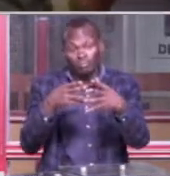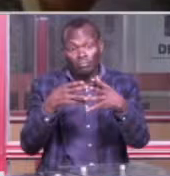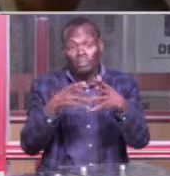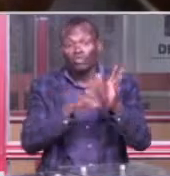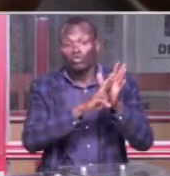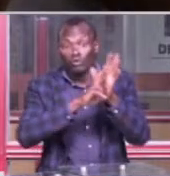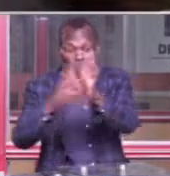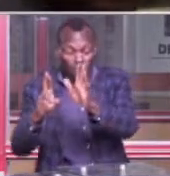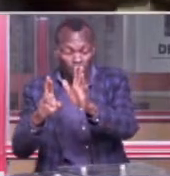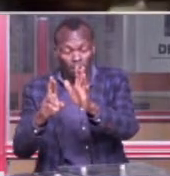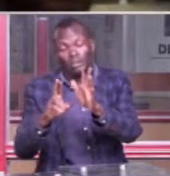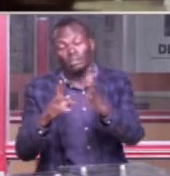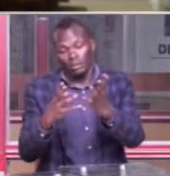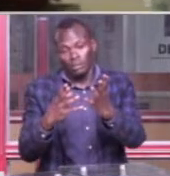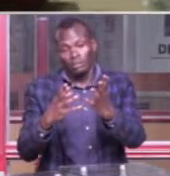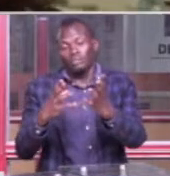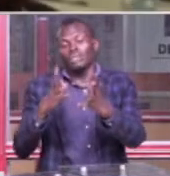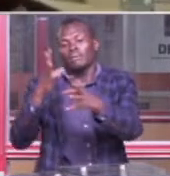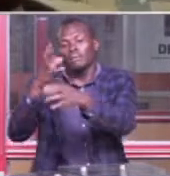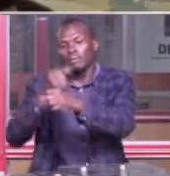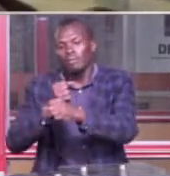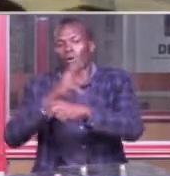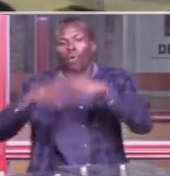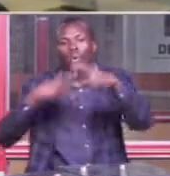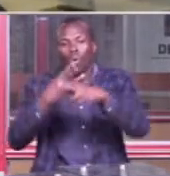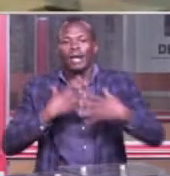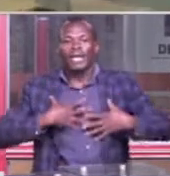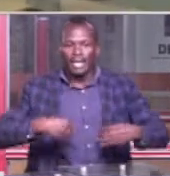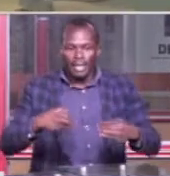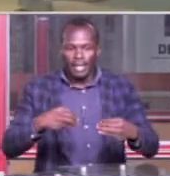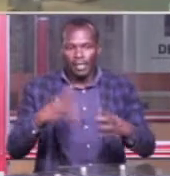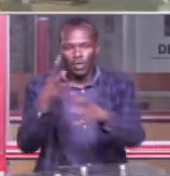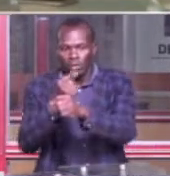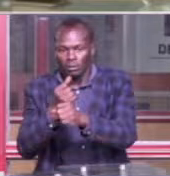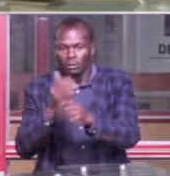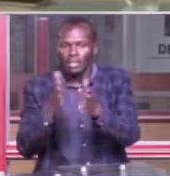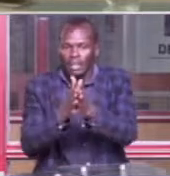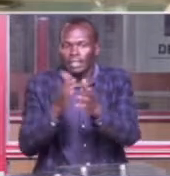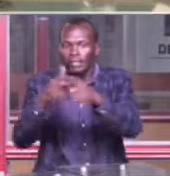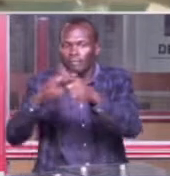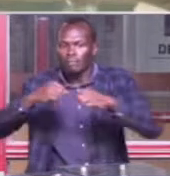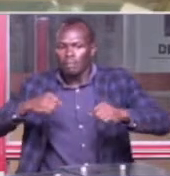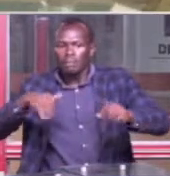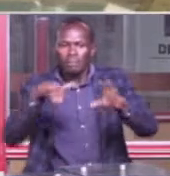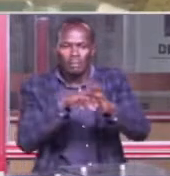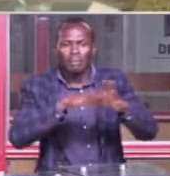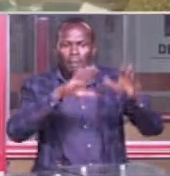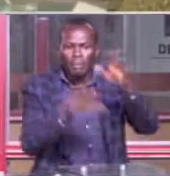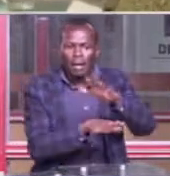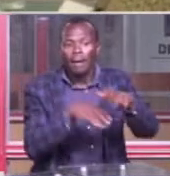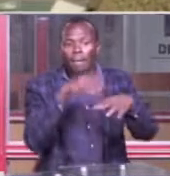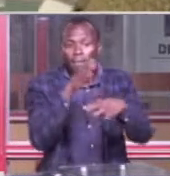Mariam, abakulu okuva mu ofiisi ya ssaabaminisita n'abalala. Bano babadde bakunganya ebirowoozo ku butya